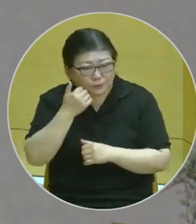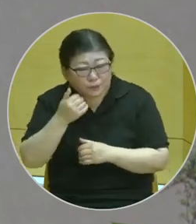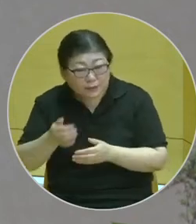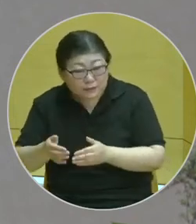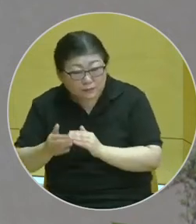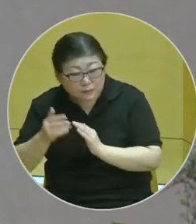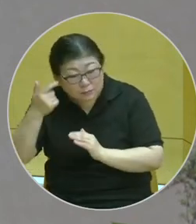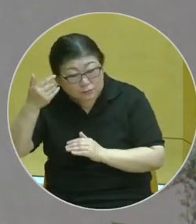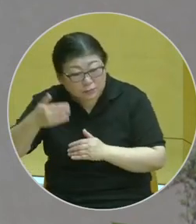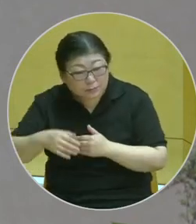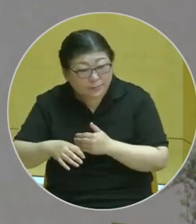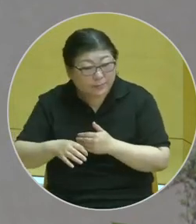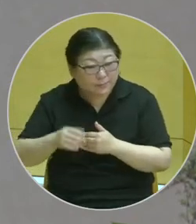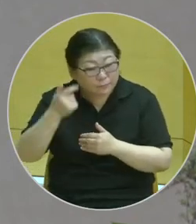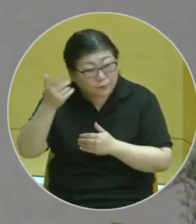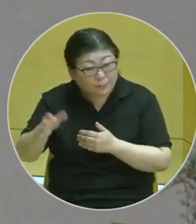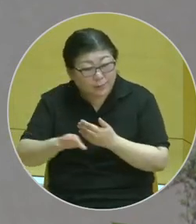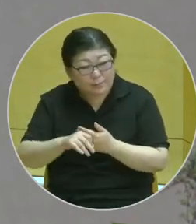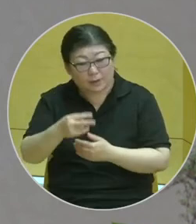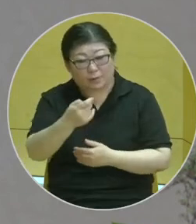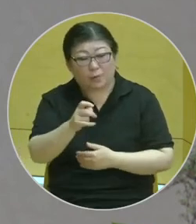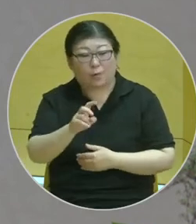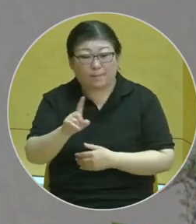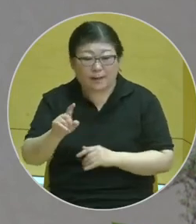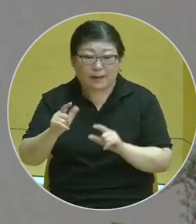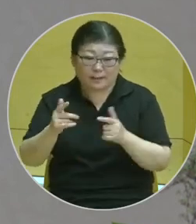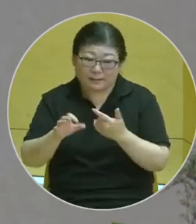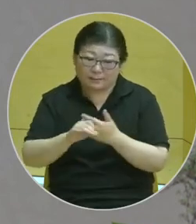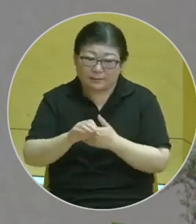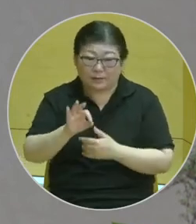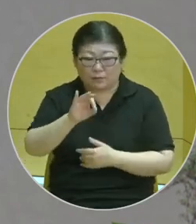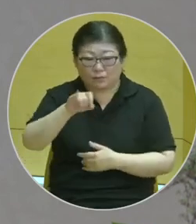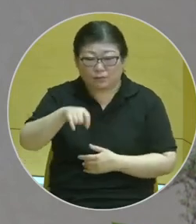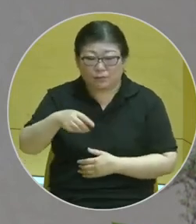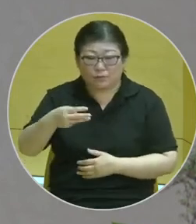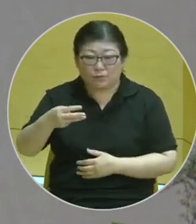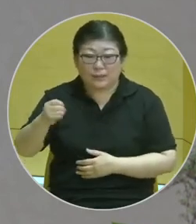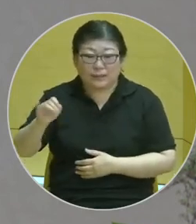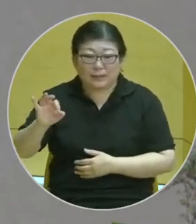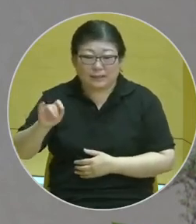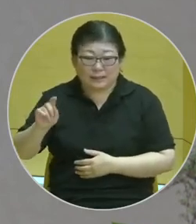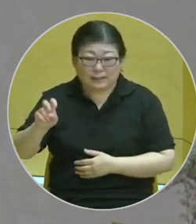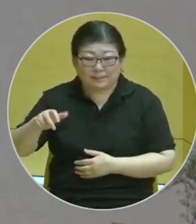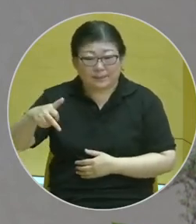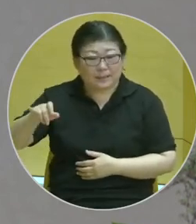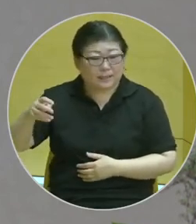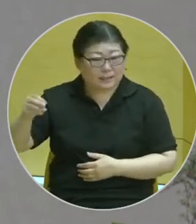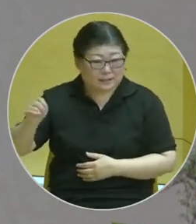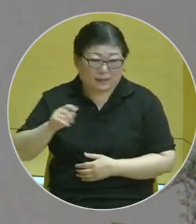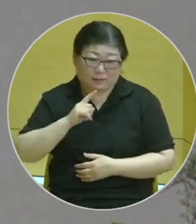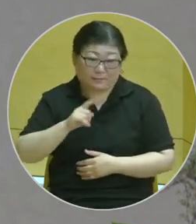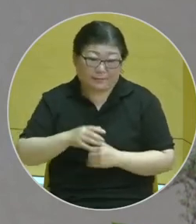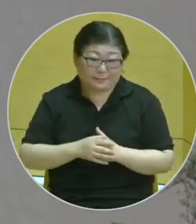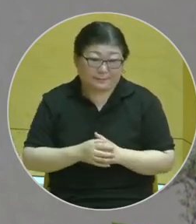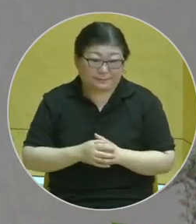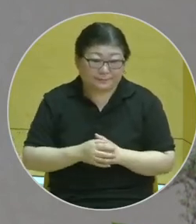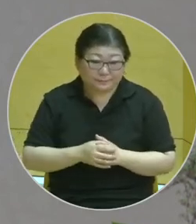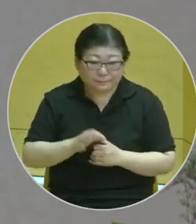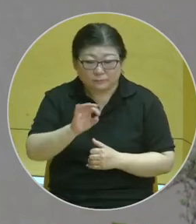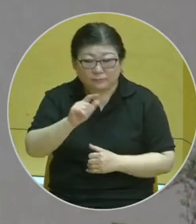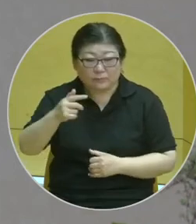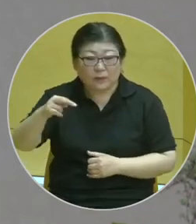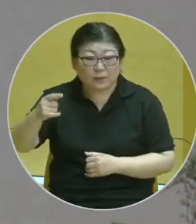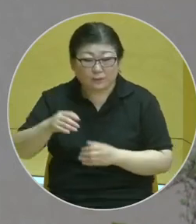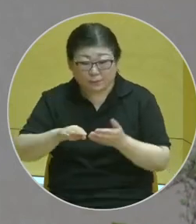물어보면 도마 아니면 의 암캐를 아 그래요 이 인도의 남부 쪽에 있는 첸나이